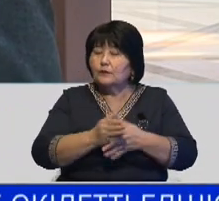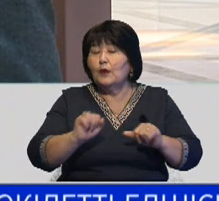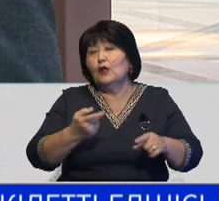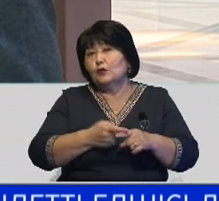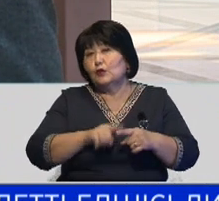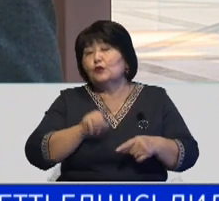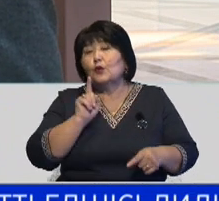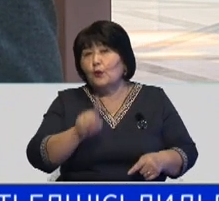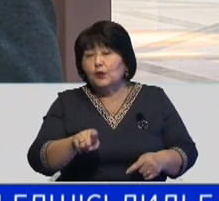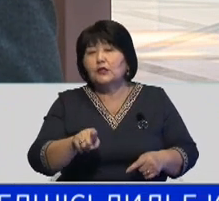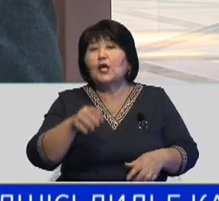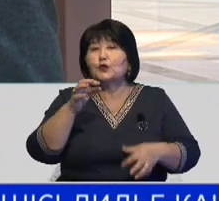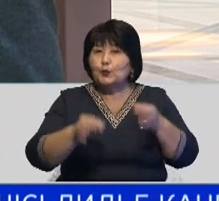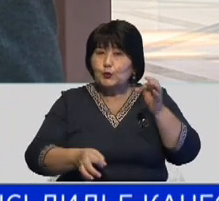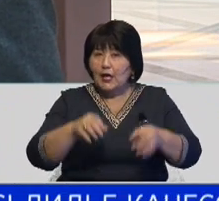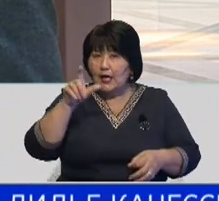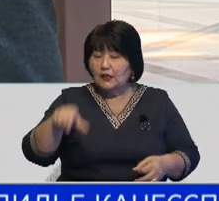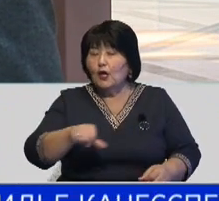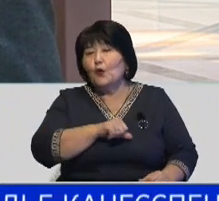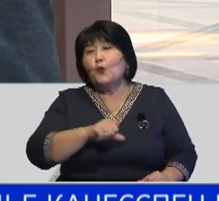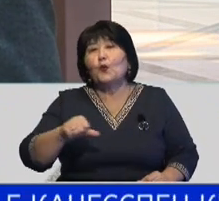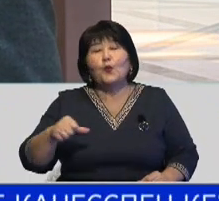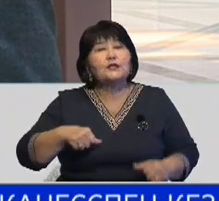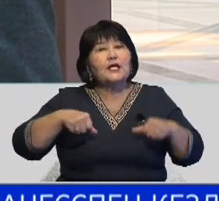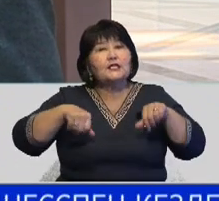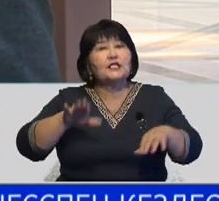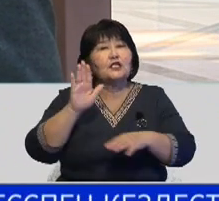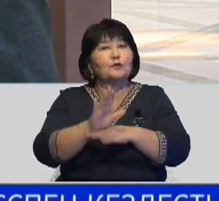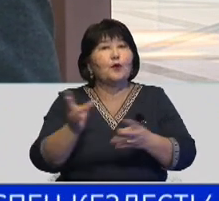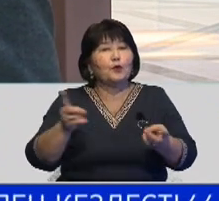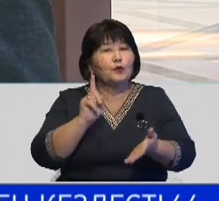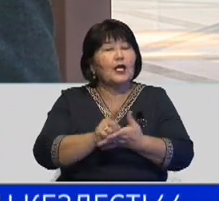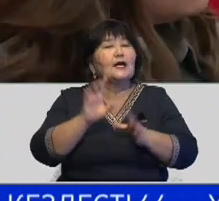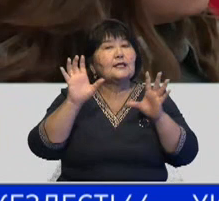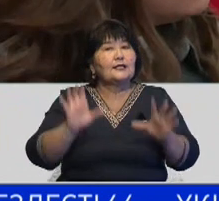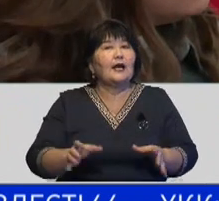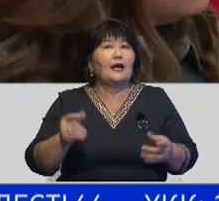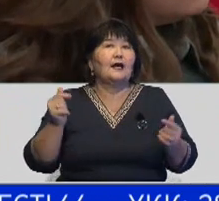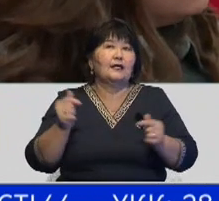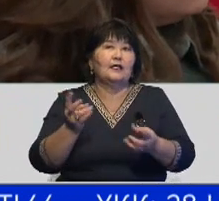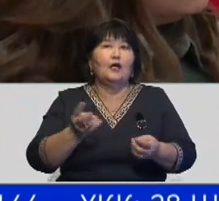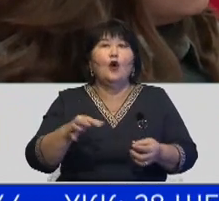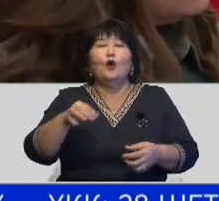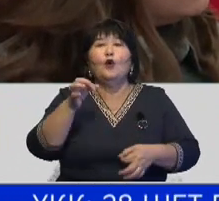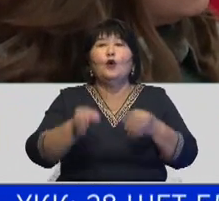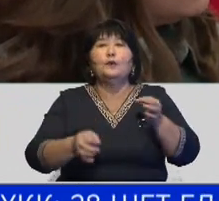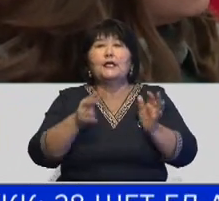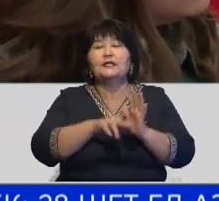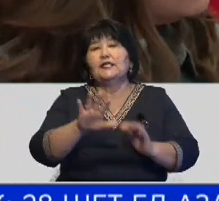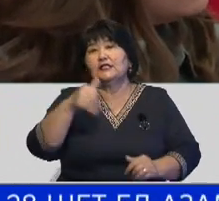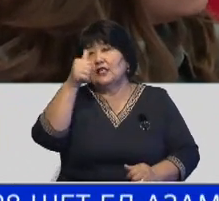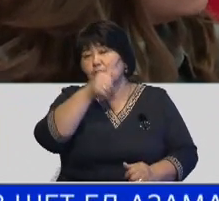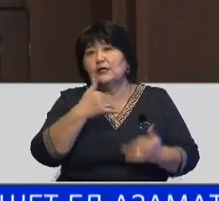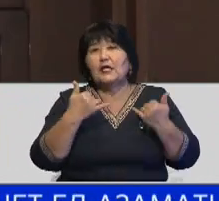үшін оның да судьяның өзінің шешімі болу керек, нағызды заңға келетін. Облыстық соттың 85